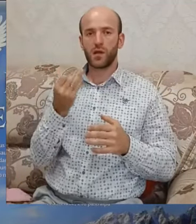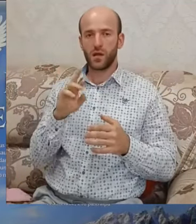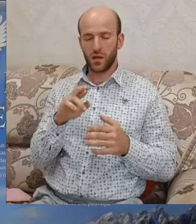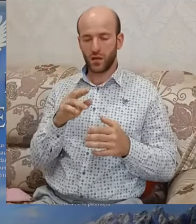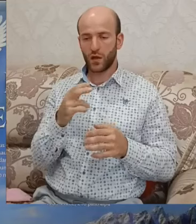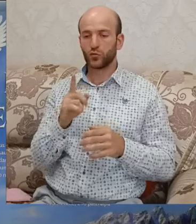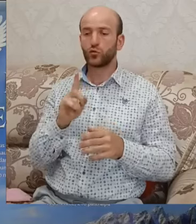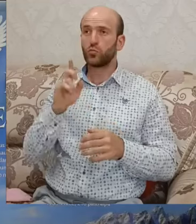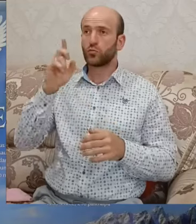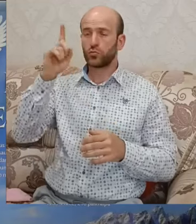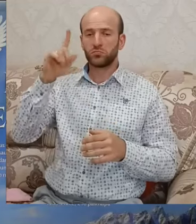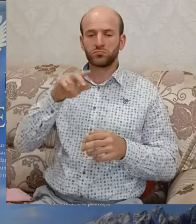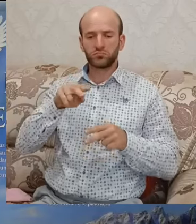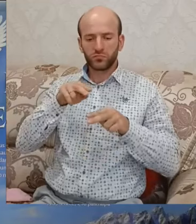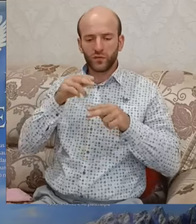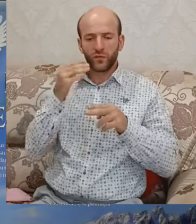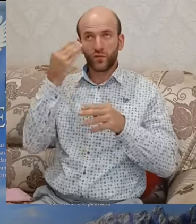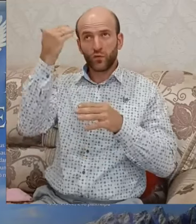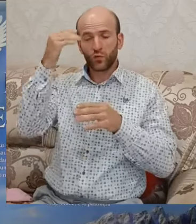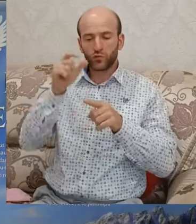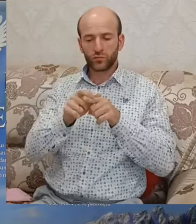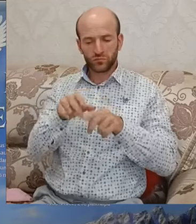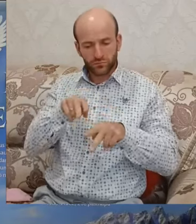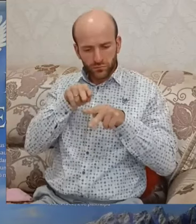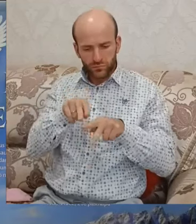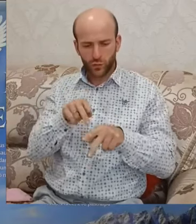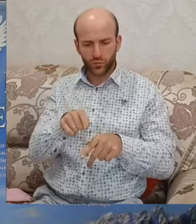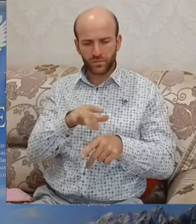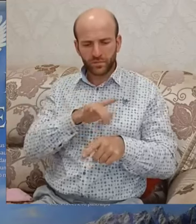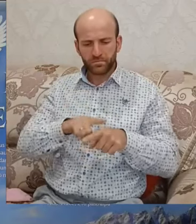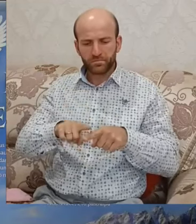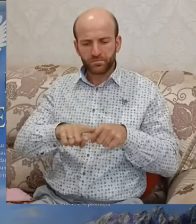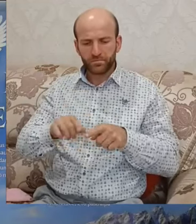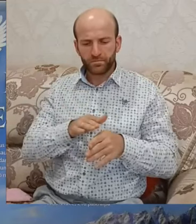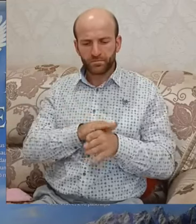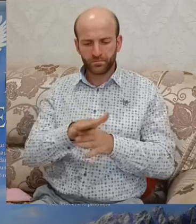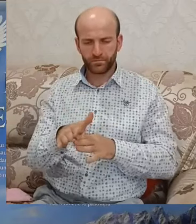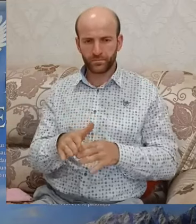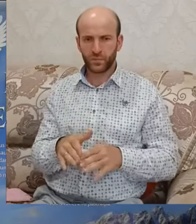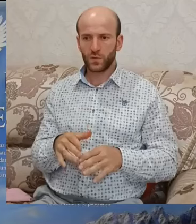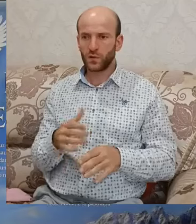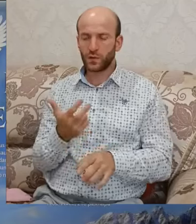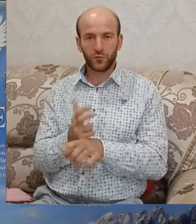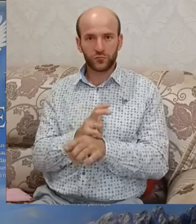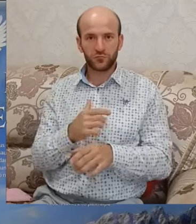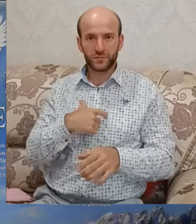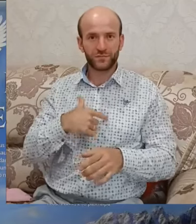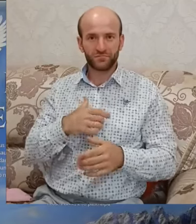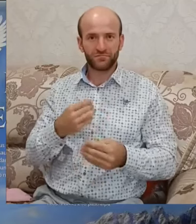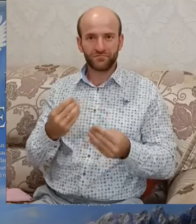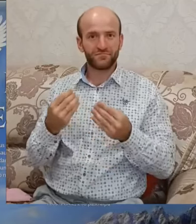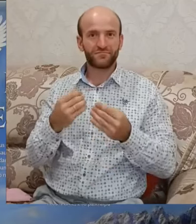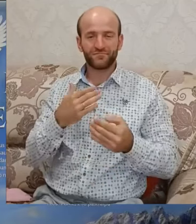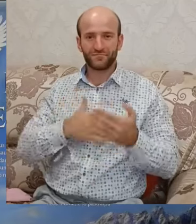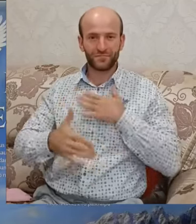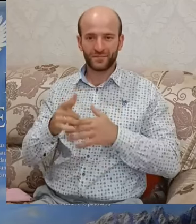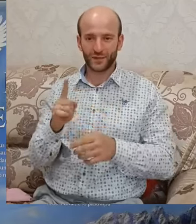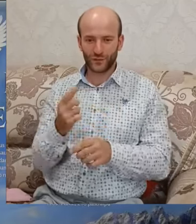kad jis išsipildyt, чтоб оно исполнилось. Kas gali būti geriau už tai? Что может быть лучше этого? Nieko.